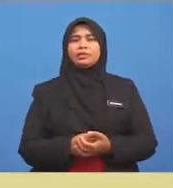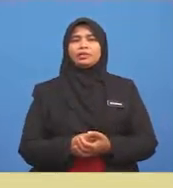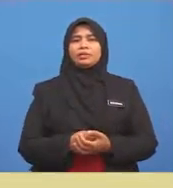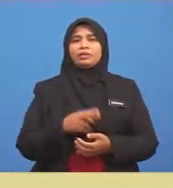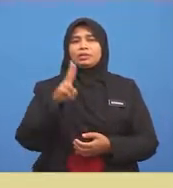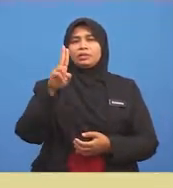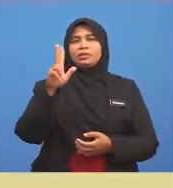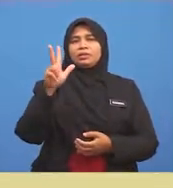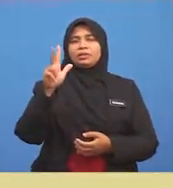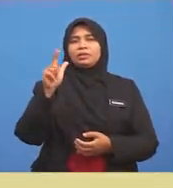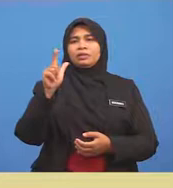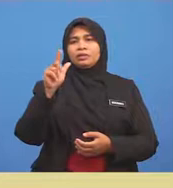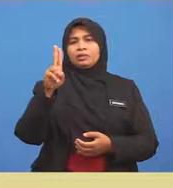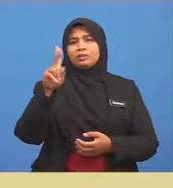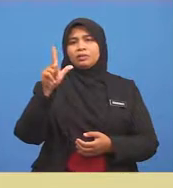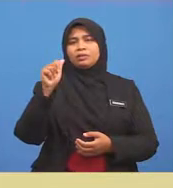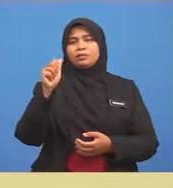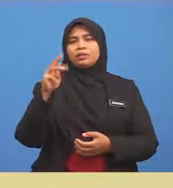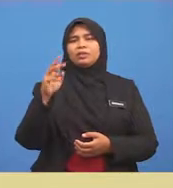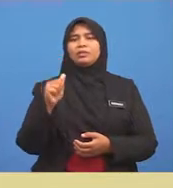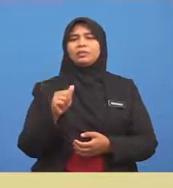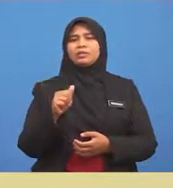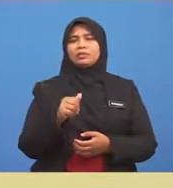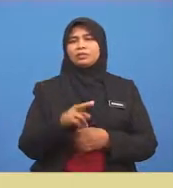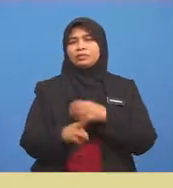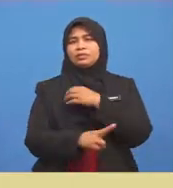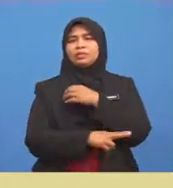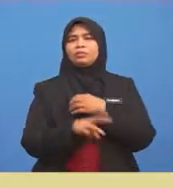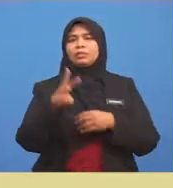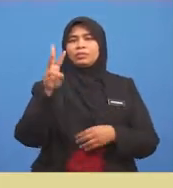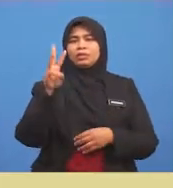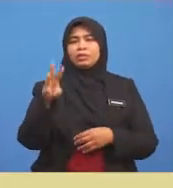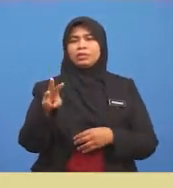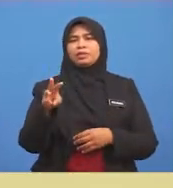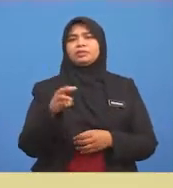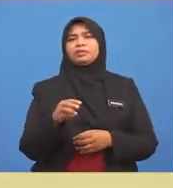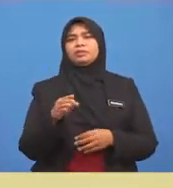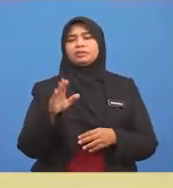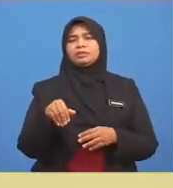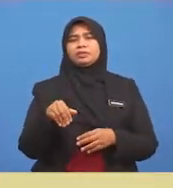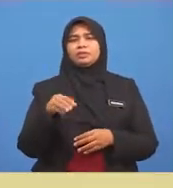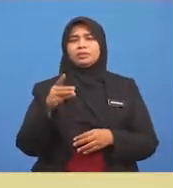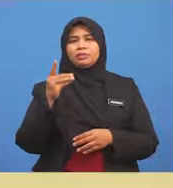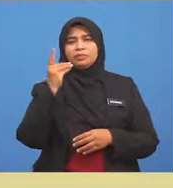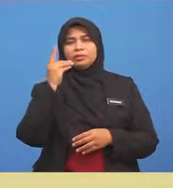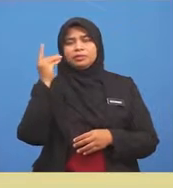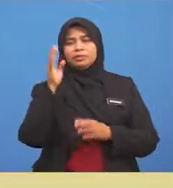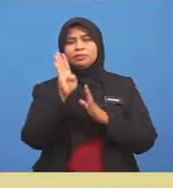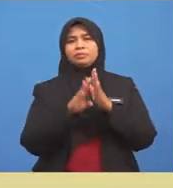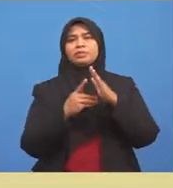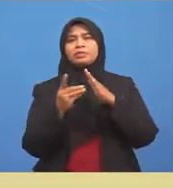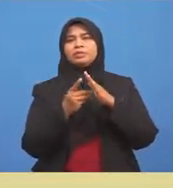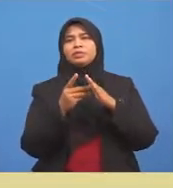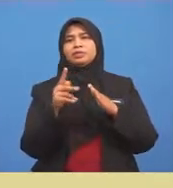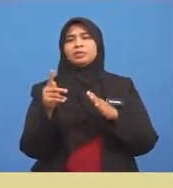Ulama mengistimbat hukum wajib menguruskan harta anak yatim sebelum dewasa